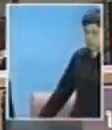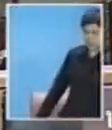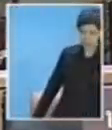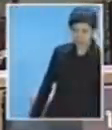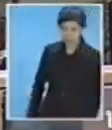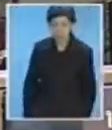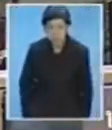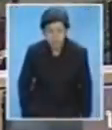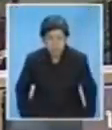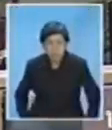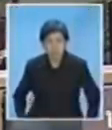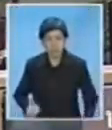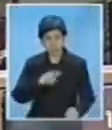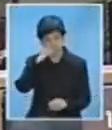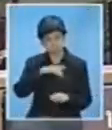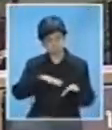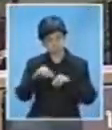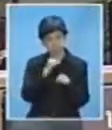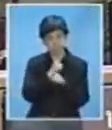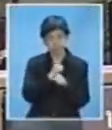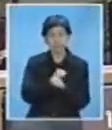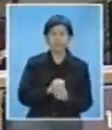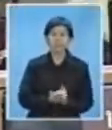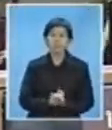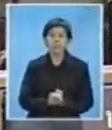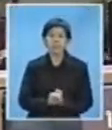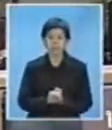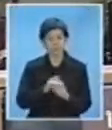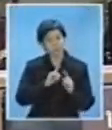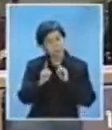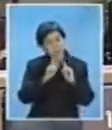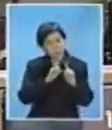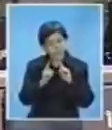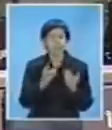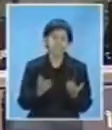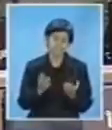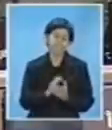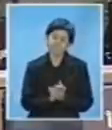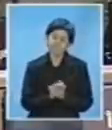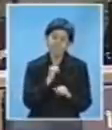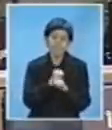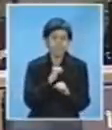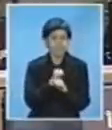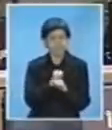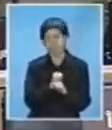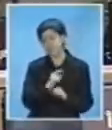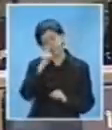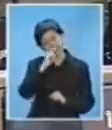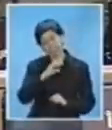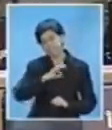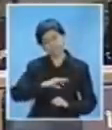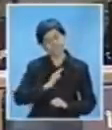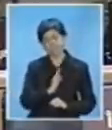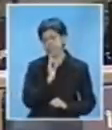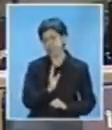ลับฝ่ายไทยรู้ว่าไทยสามารถจะยอมได้แค่ไหนผลการเจรจาก็คงจะไม่เป็นธรรมกับประเทศไทยใช่ไหม